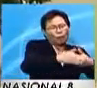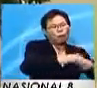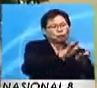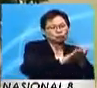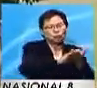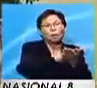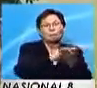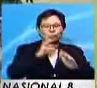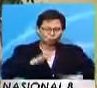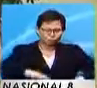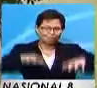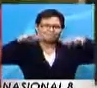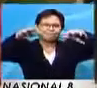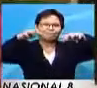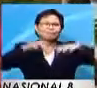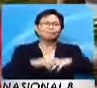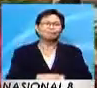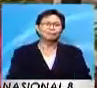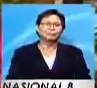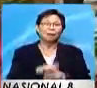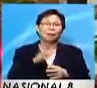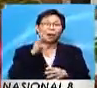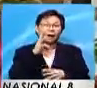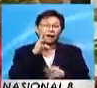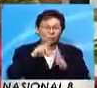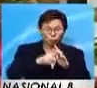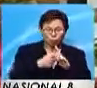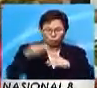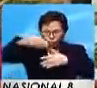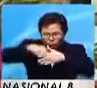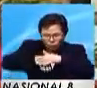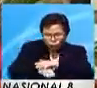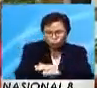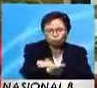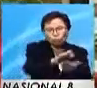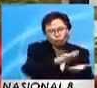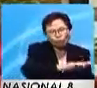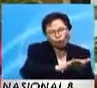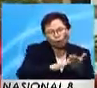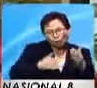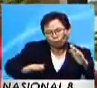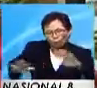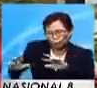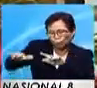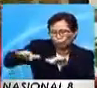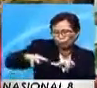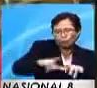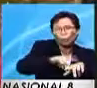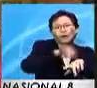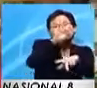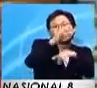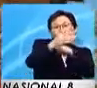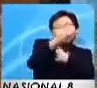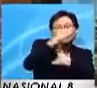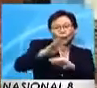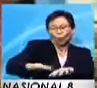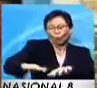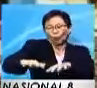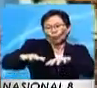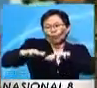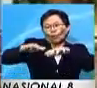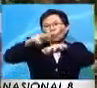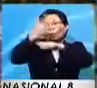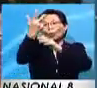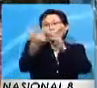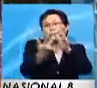sekolah ini ditenggelami air air dikatakas Kawas sekahkit J agiak dalam Temp